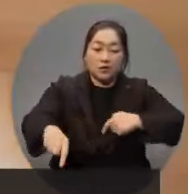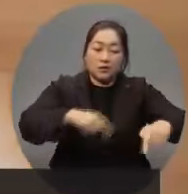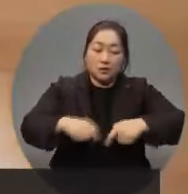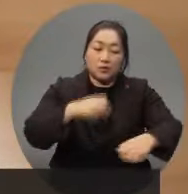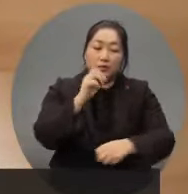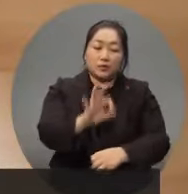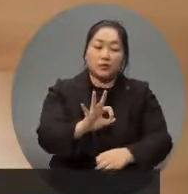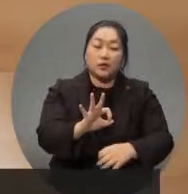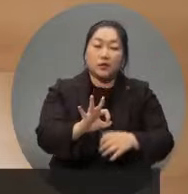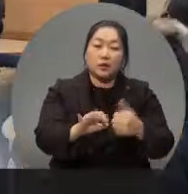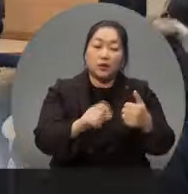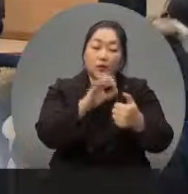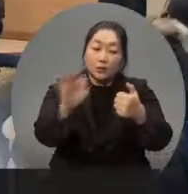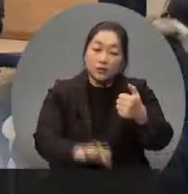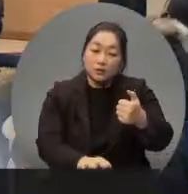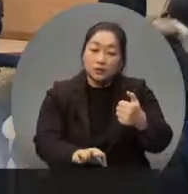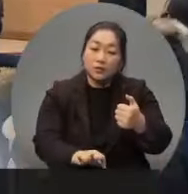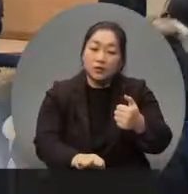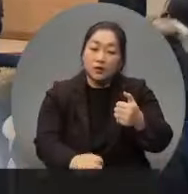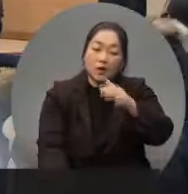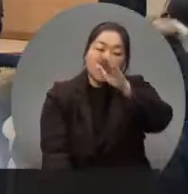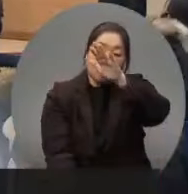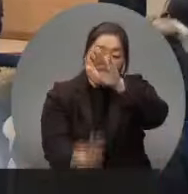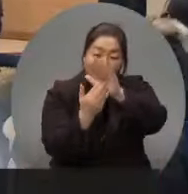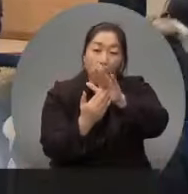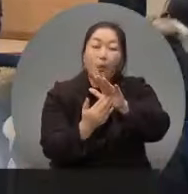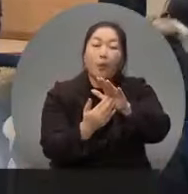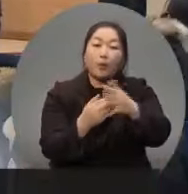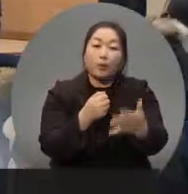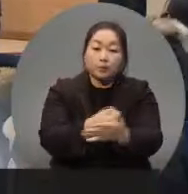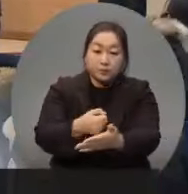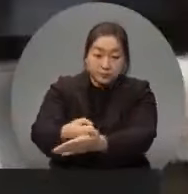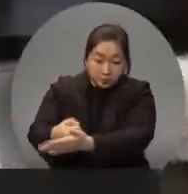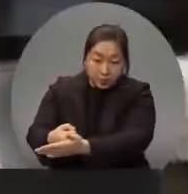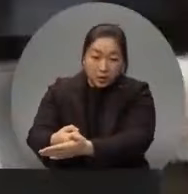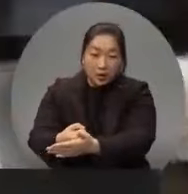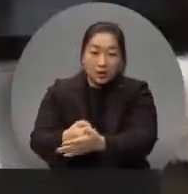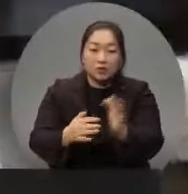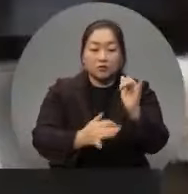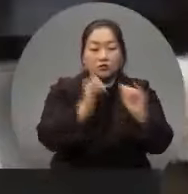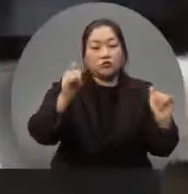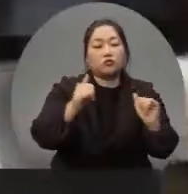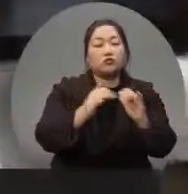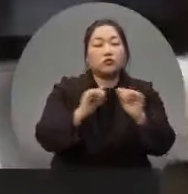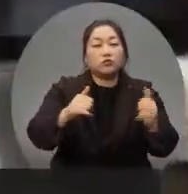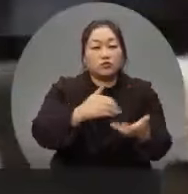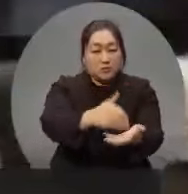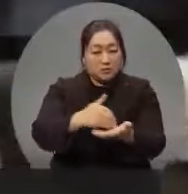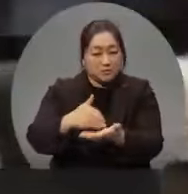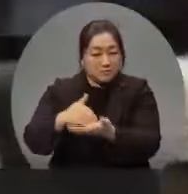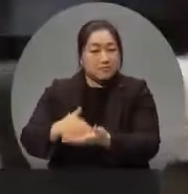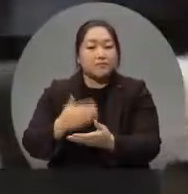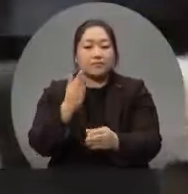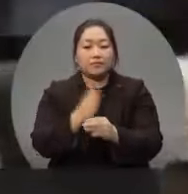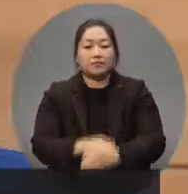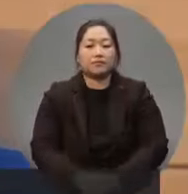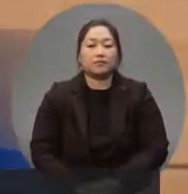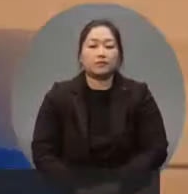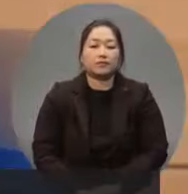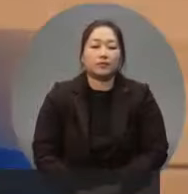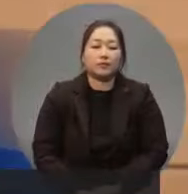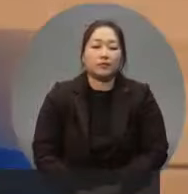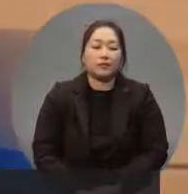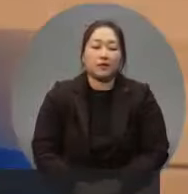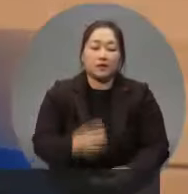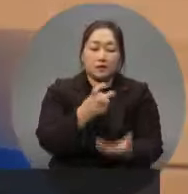가운데 절반이 벌써 최고액 인상을 결정해 주민 의견 수렴 절차에 들어갔습니다. 시행령 개정 취지를 감안하여